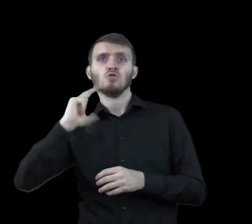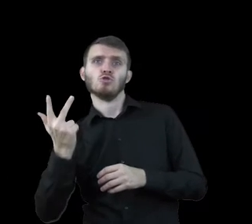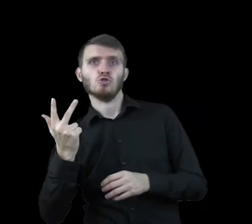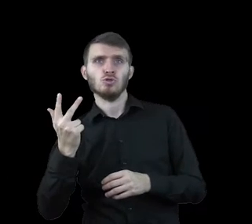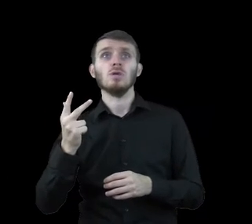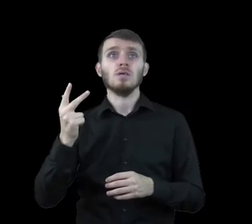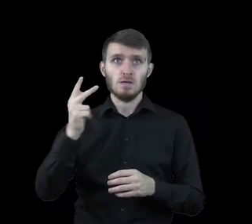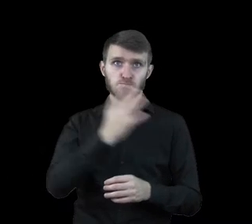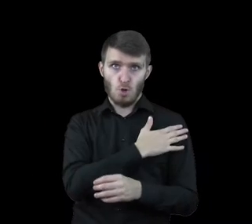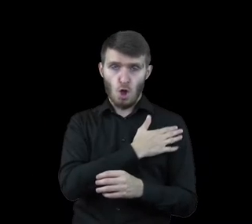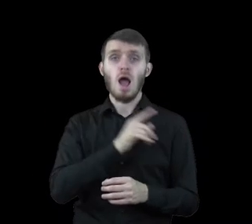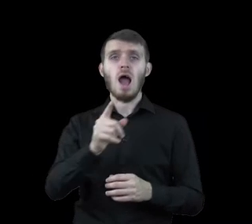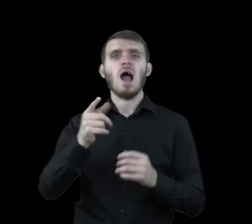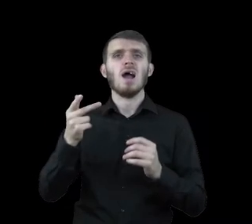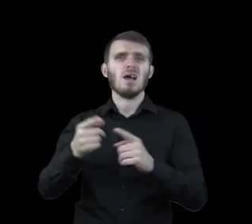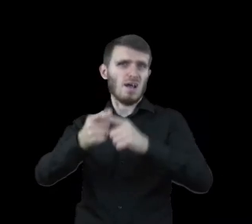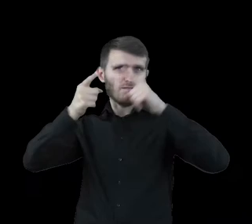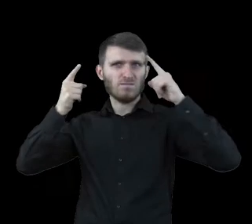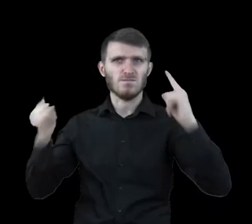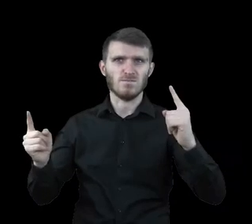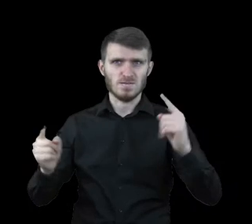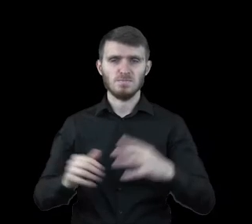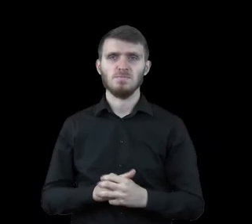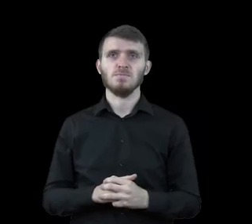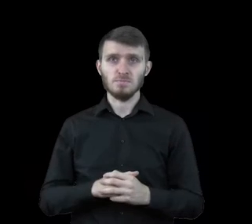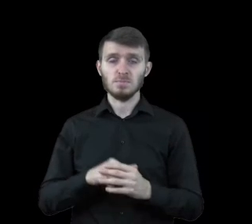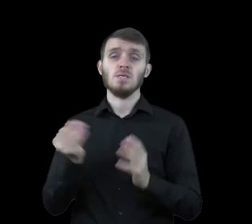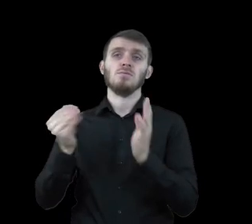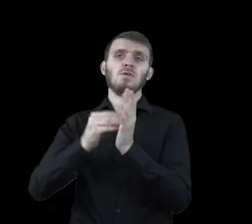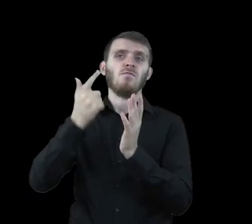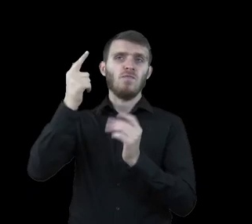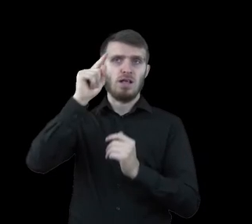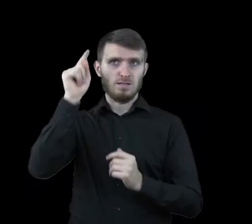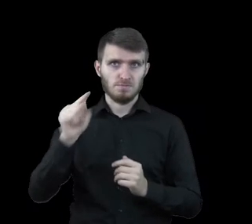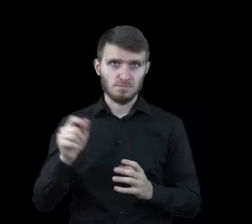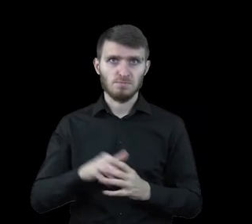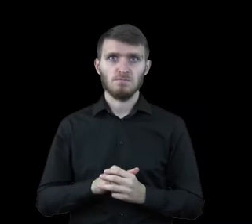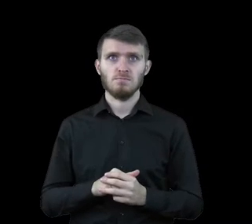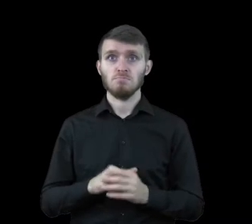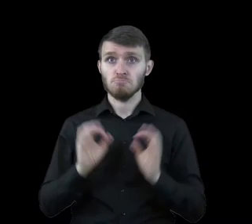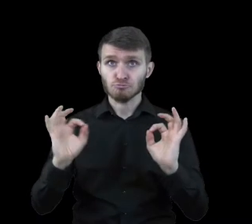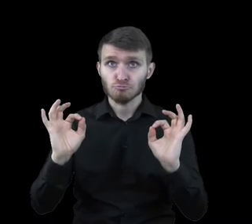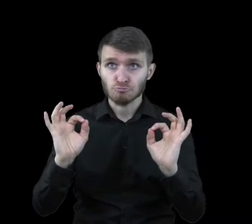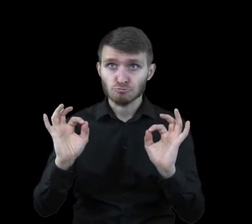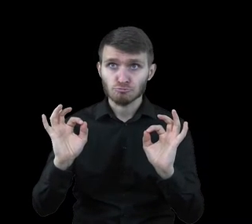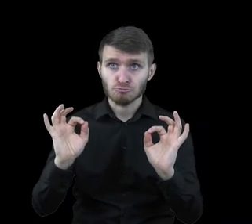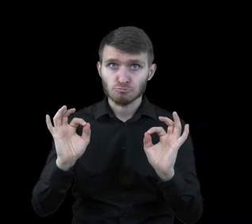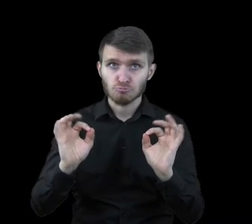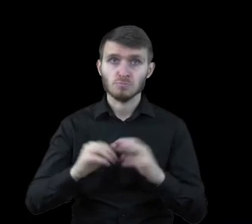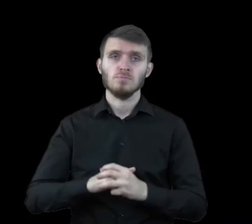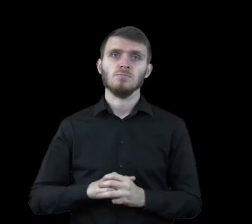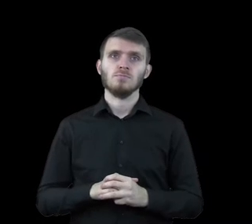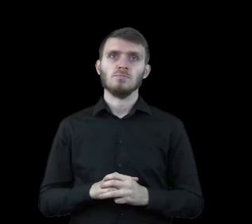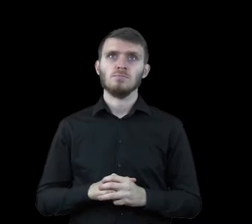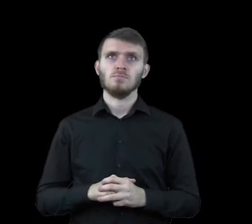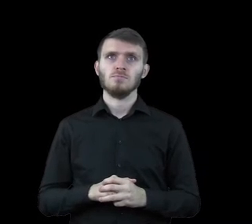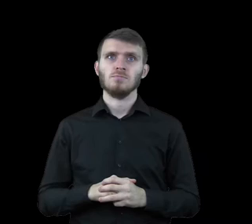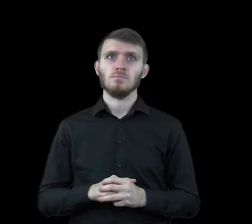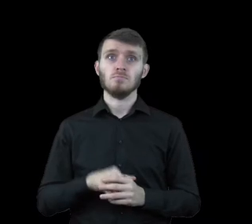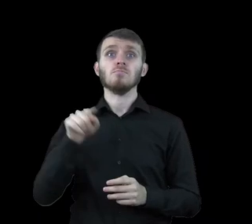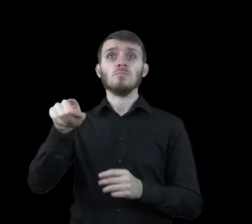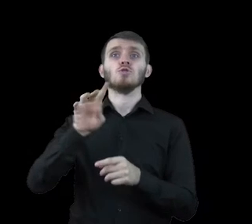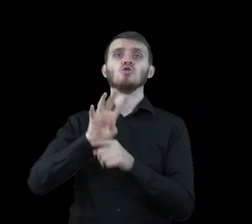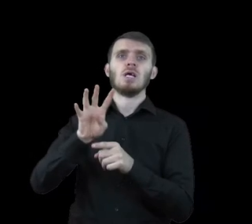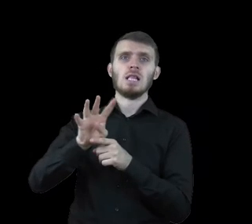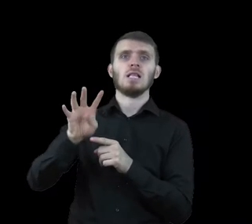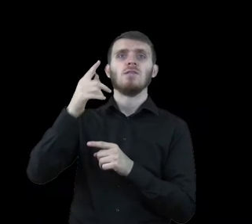długości trzeciego, najdłuższego boku podniesionej do kwadratu, tak? I mamy czternaście tutaj do kwadratu. I teraz chcemy